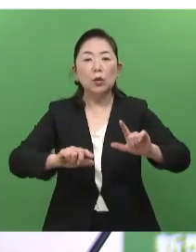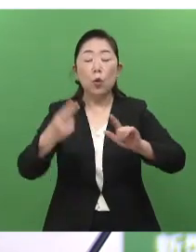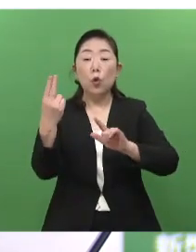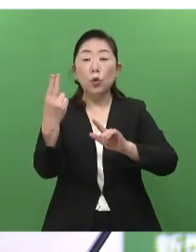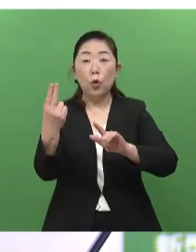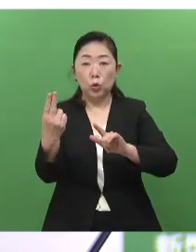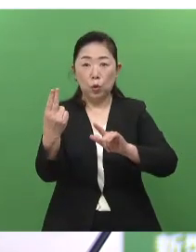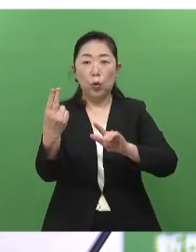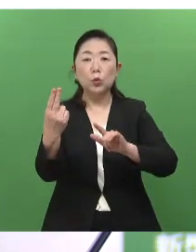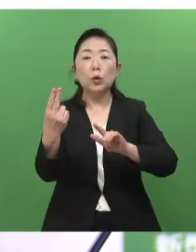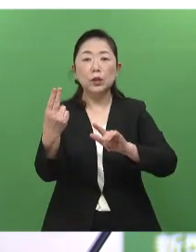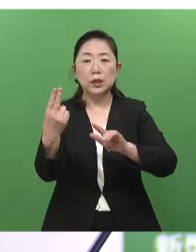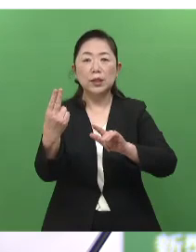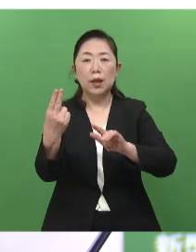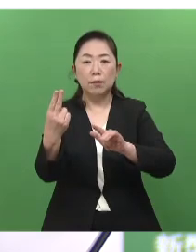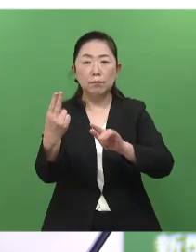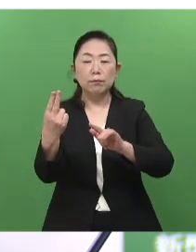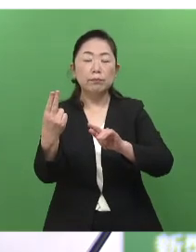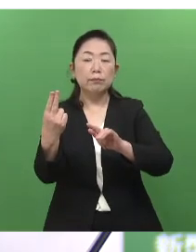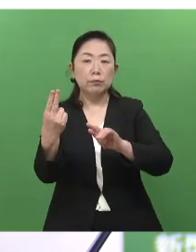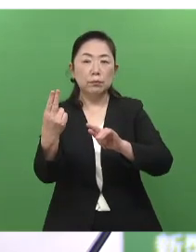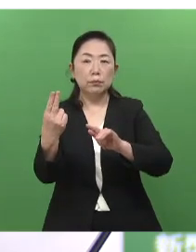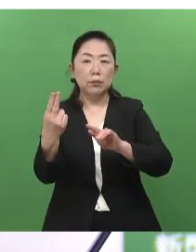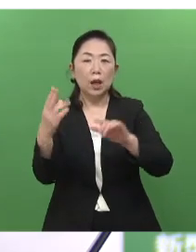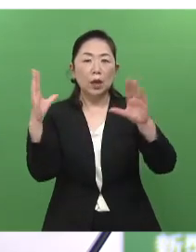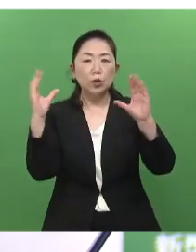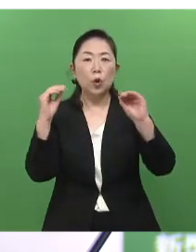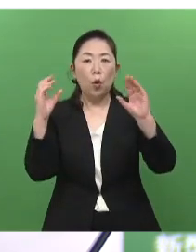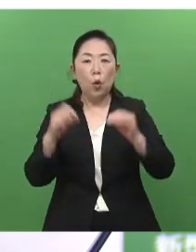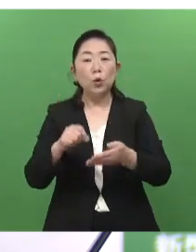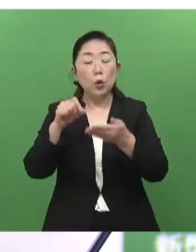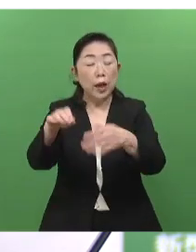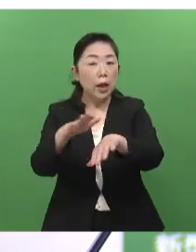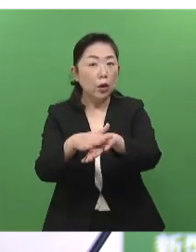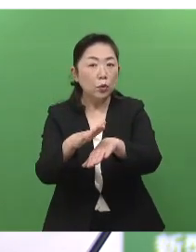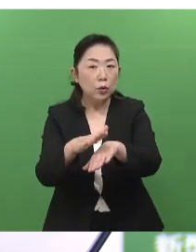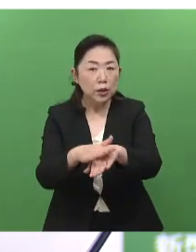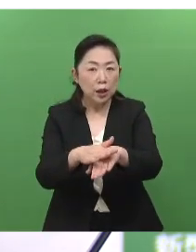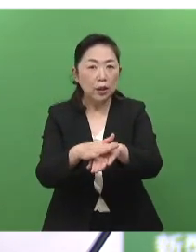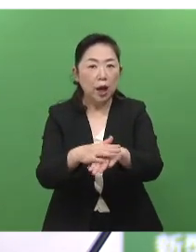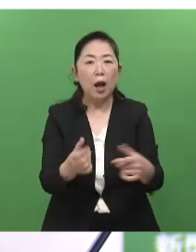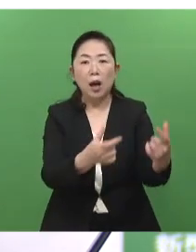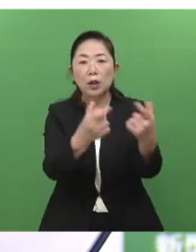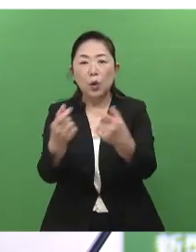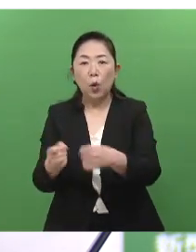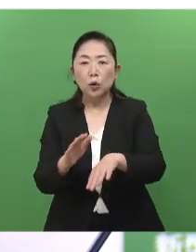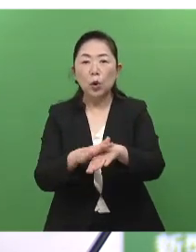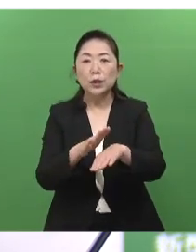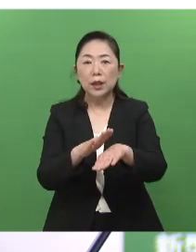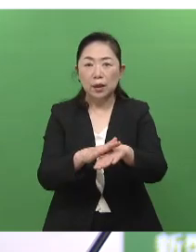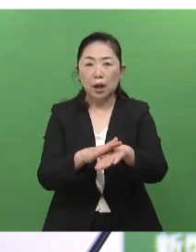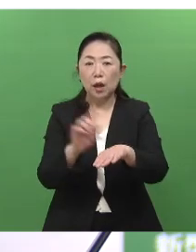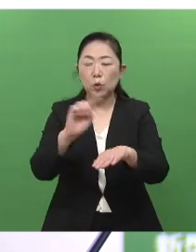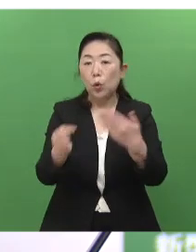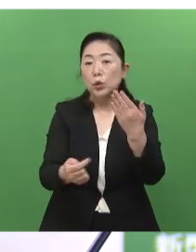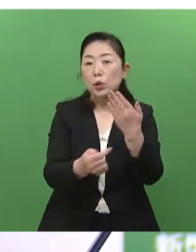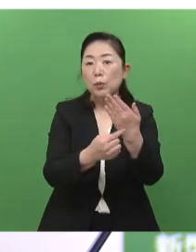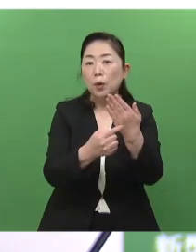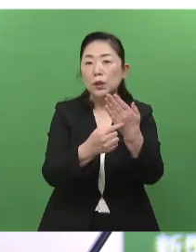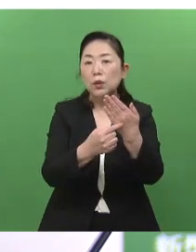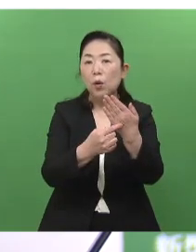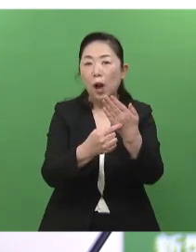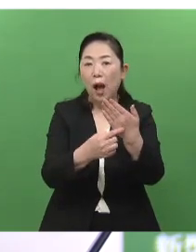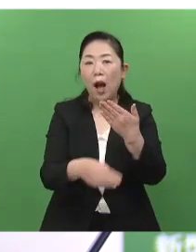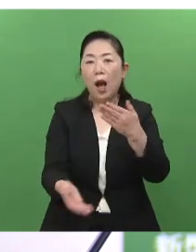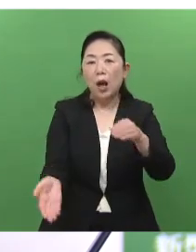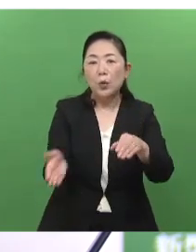として直轄のところとそうでないところ、情報の在り方ですとか、あと共有の仕方ですとか、どういうところをポイントにしていくとさらに円